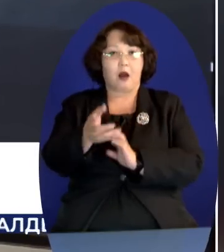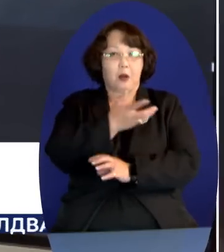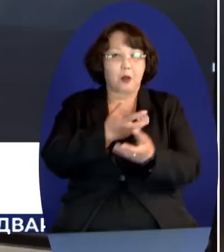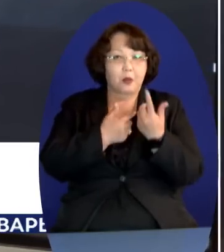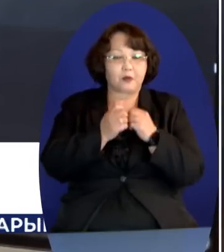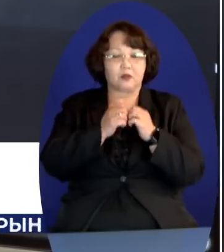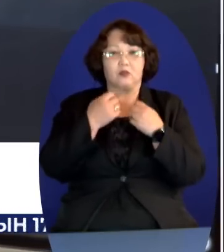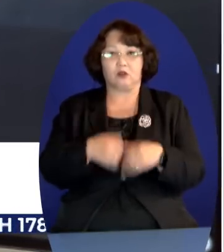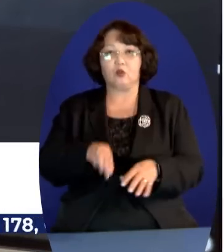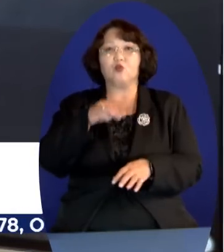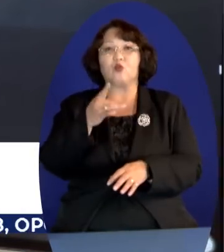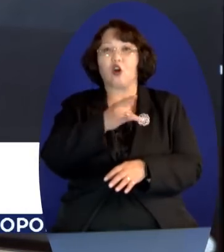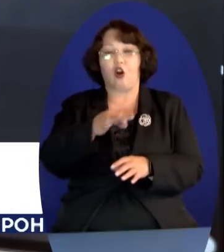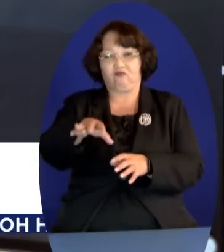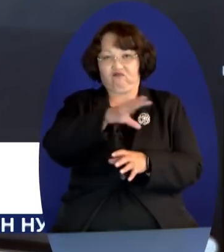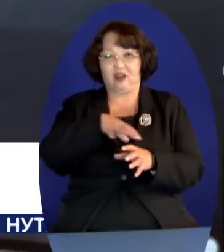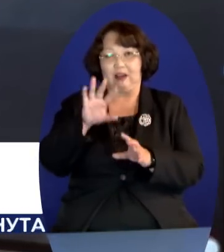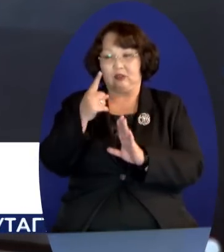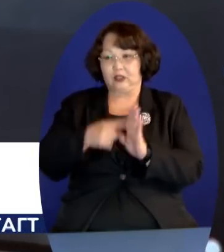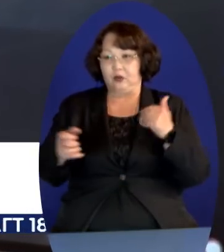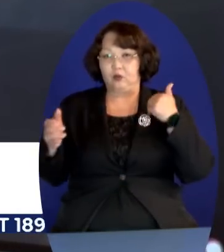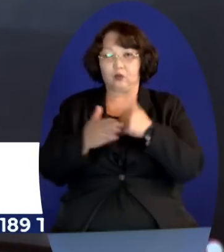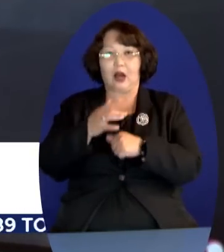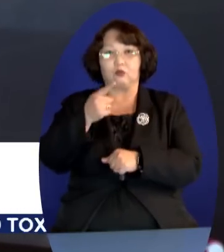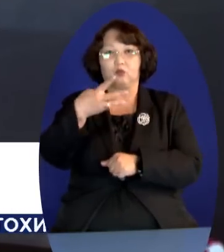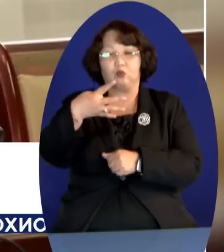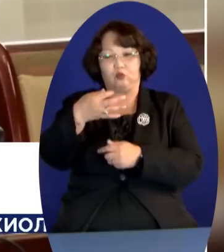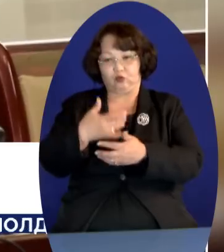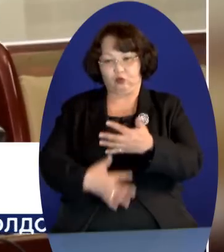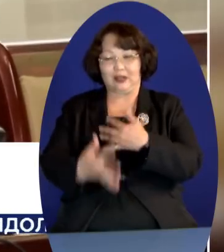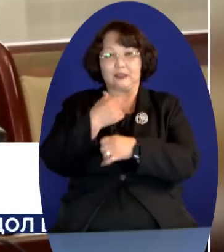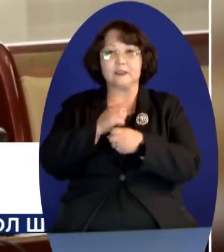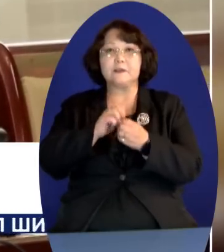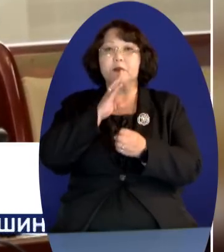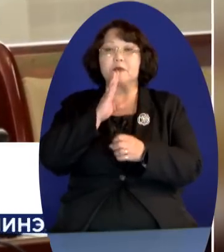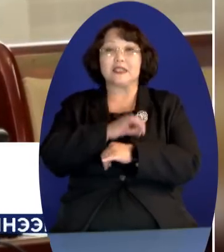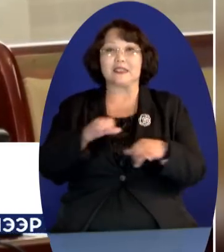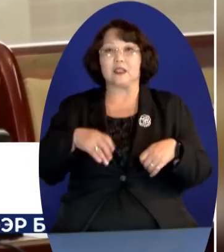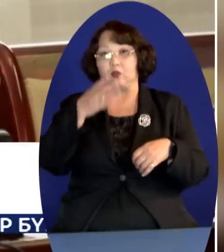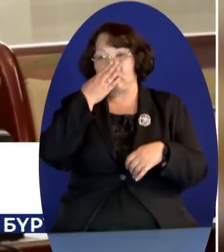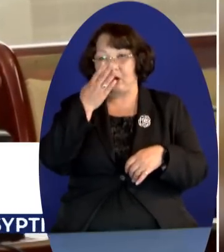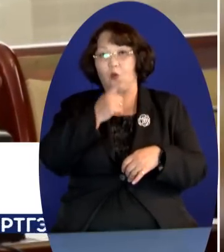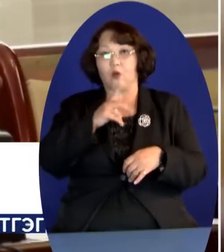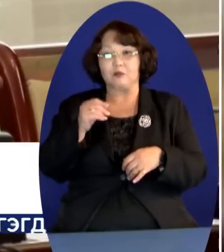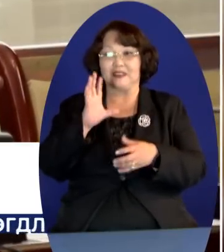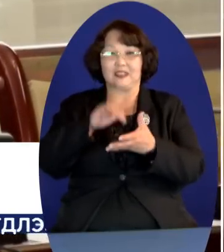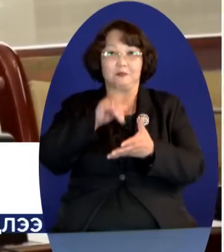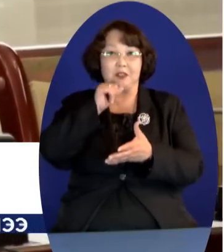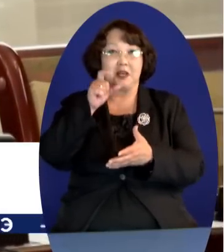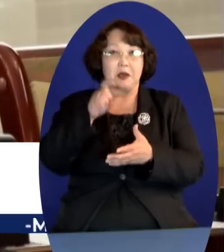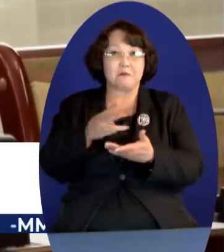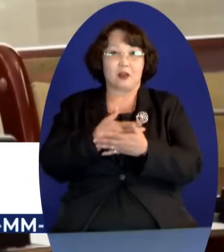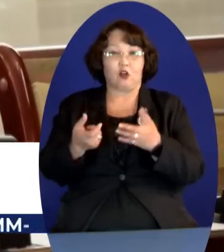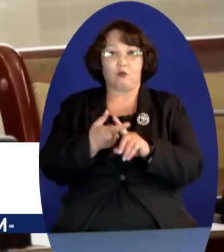Хэн шалгах төрх ороо энэ оны 11 сар хүртэл нийт 14 ажил хийхэд төлөвлөсөн байна. Тухайлбал иргэдэд хуурамч болон стандарт бус нэмийн талаар